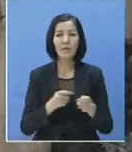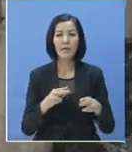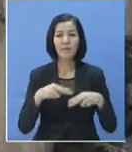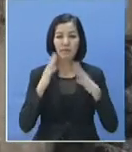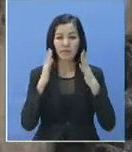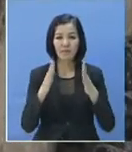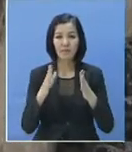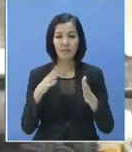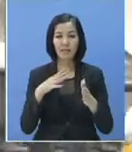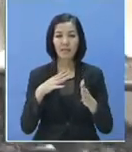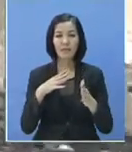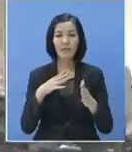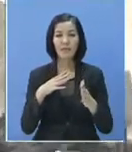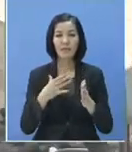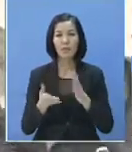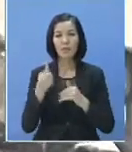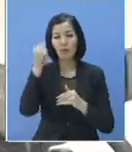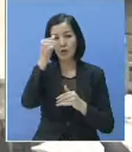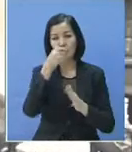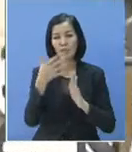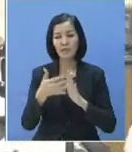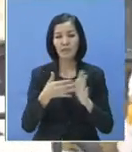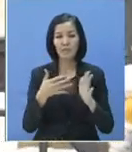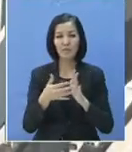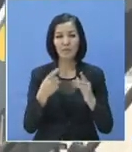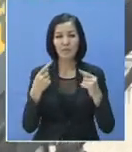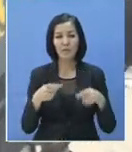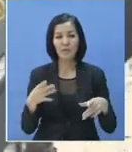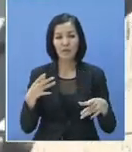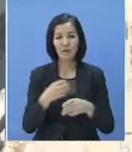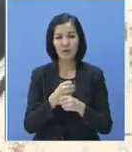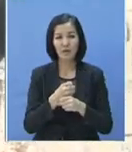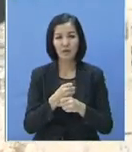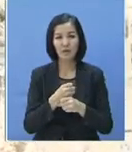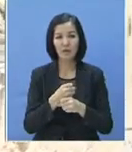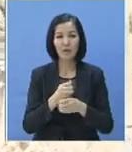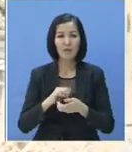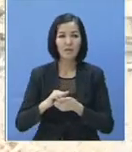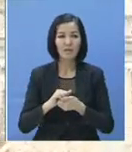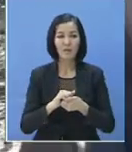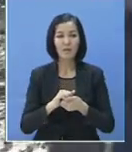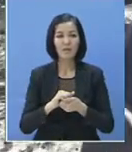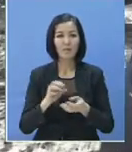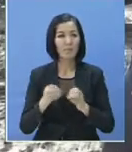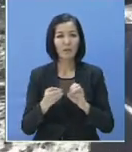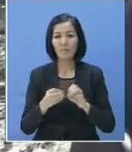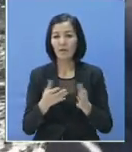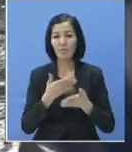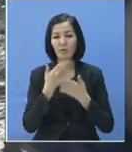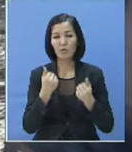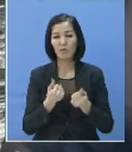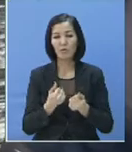отырған көрінеді. Сәйкесінше өткен жылғыдай тапшылық тудырып, тұйықтарда таласқа түсіп жатқан ешкім жоқ. Қондайлық